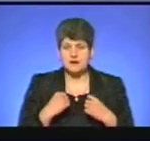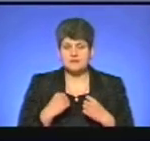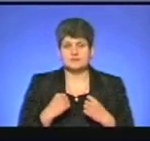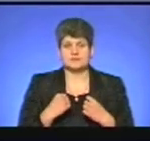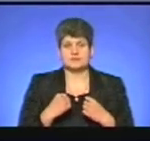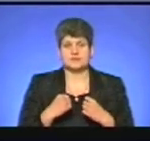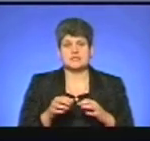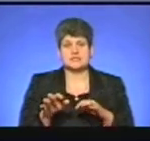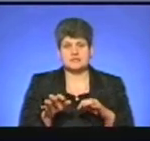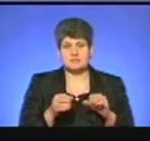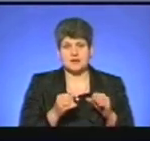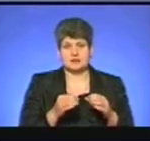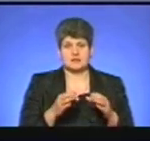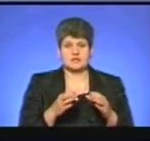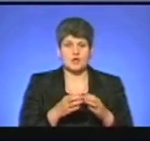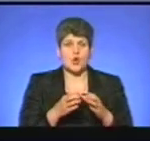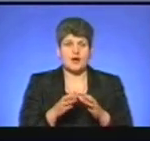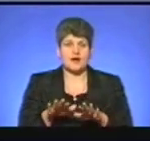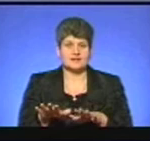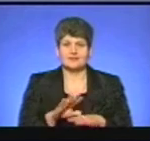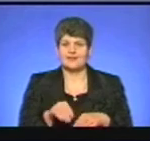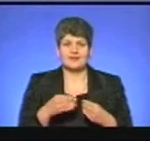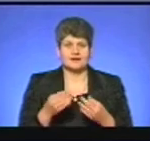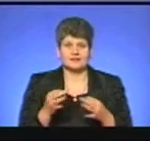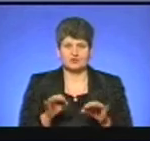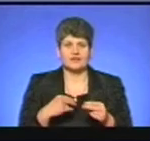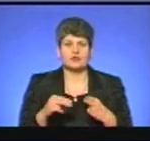можливо, забрати якісь локації, можливо, не давати дозвіл